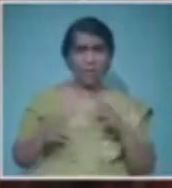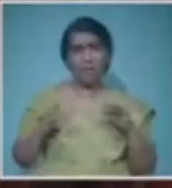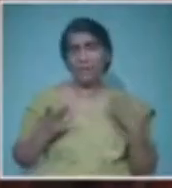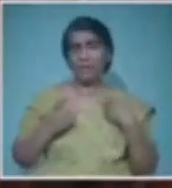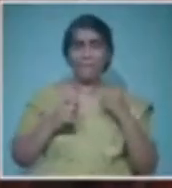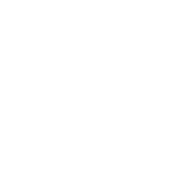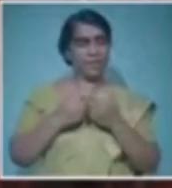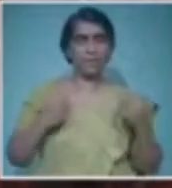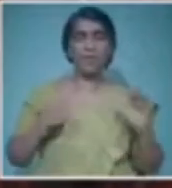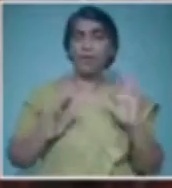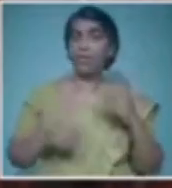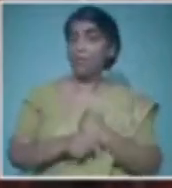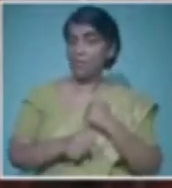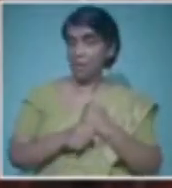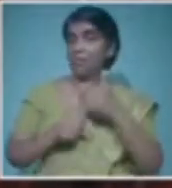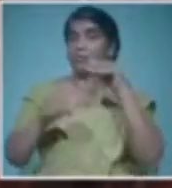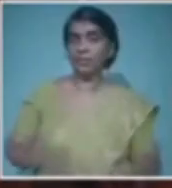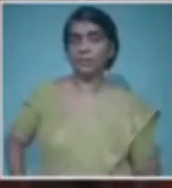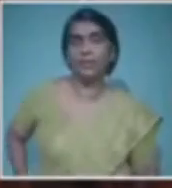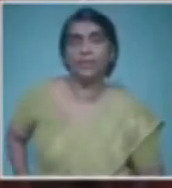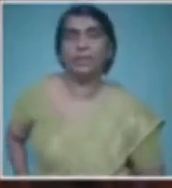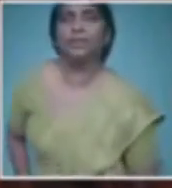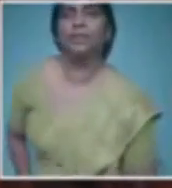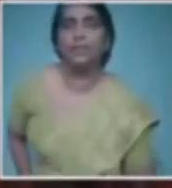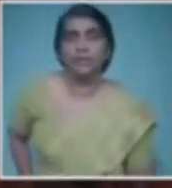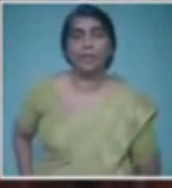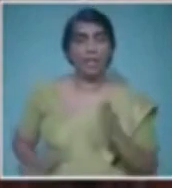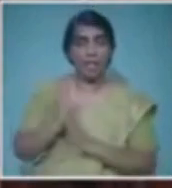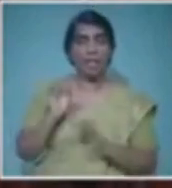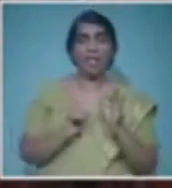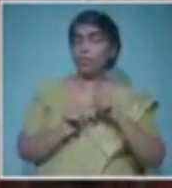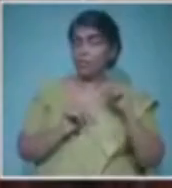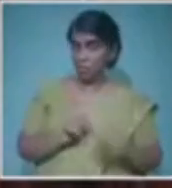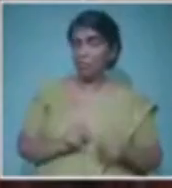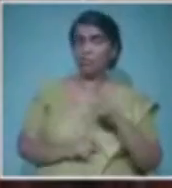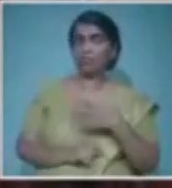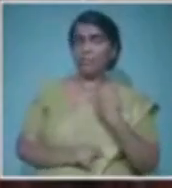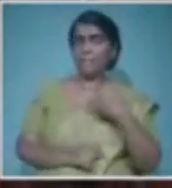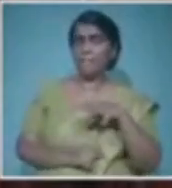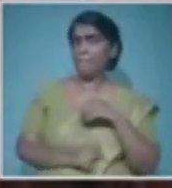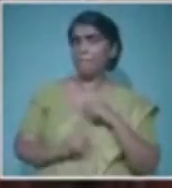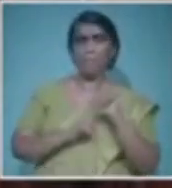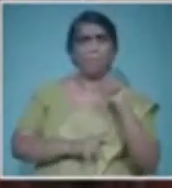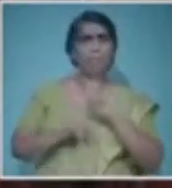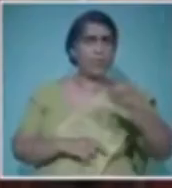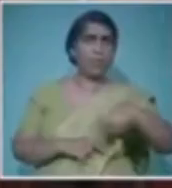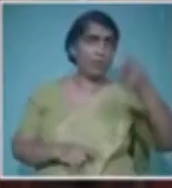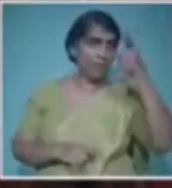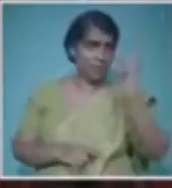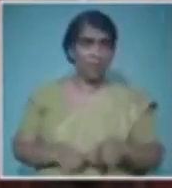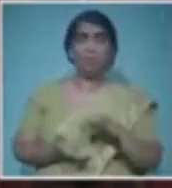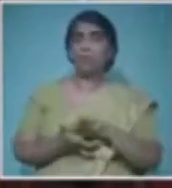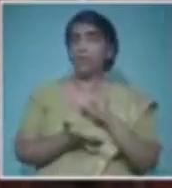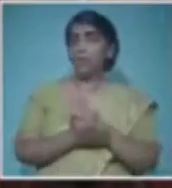அரசாங்கத்தினால், அமைச்சரவையினால் ஏற்றுக்கொள்ளப்பட்ட ஒரு விடயத்தை பாராளுமன்றத்தில் நிறைவேற்றுவதற்கு ஆளுங்கட்சியை சார்ந்த உறுப்பினர்களே